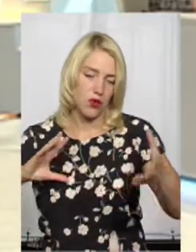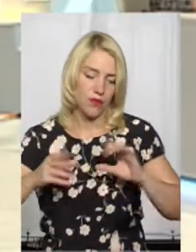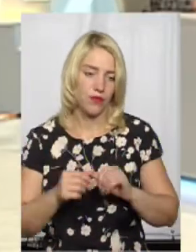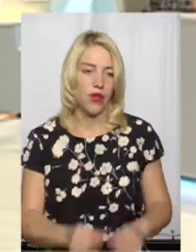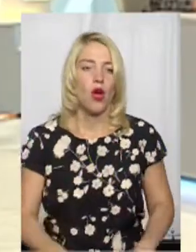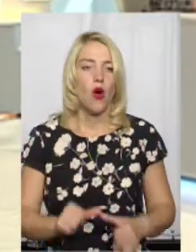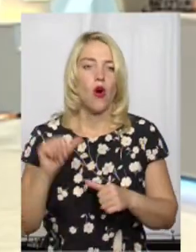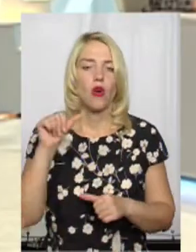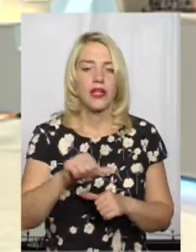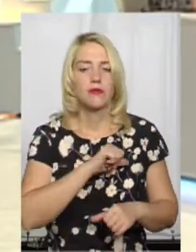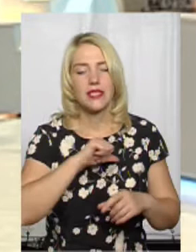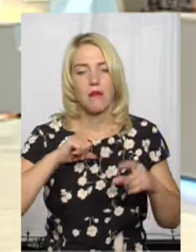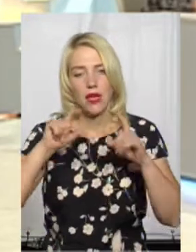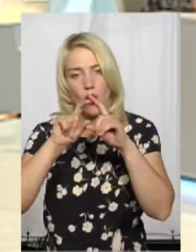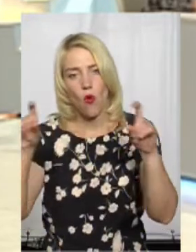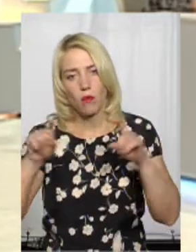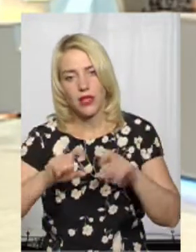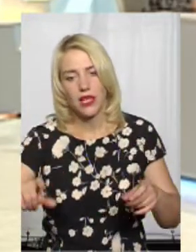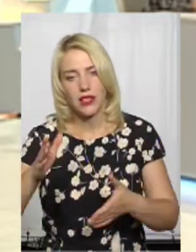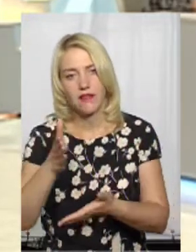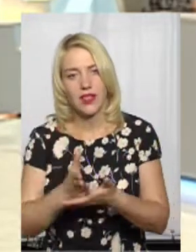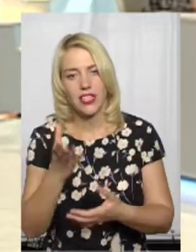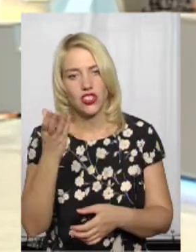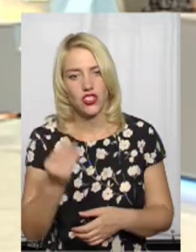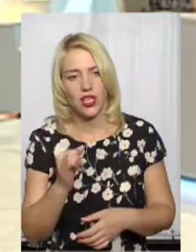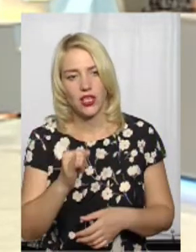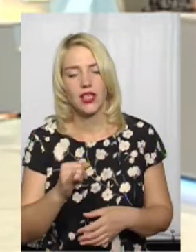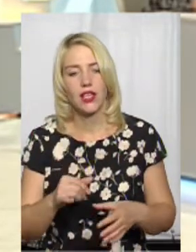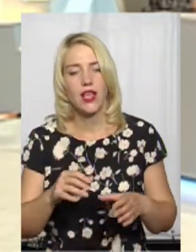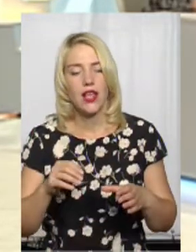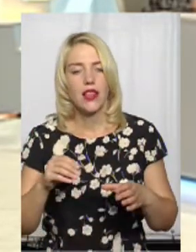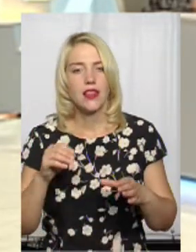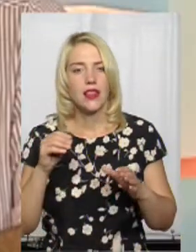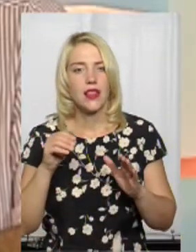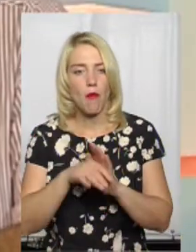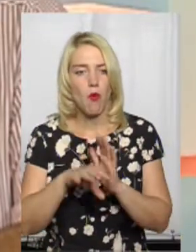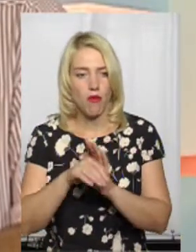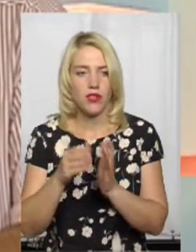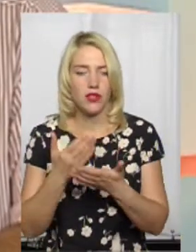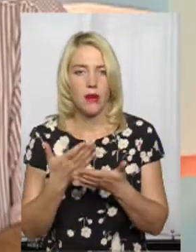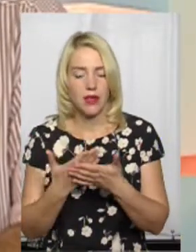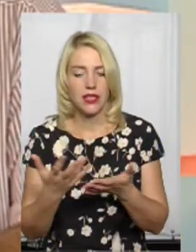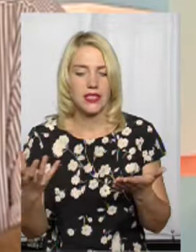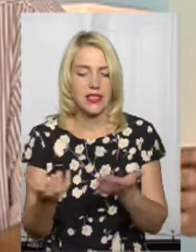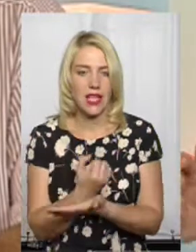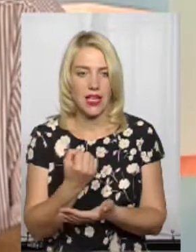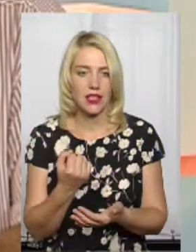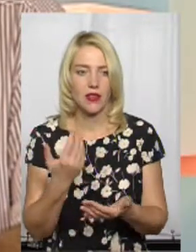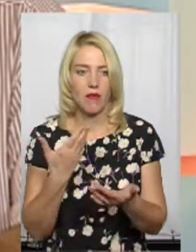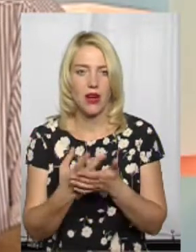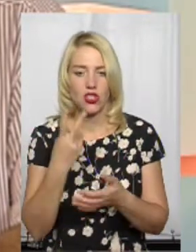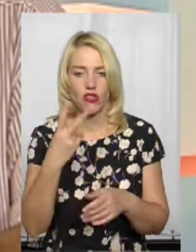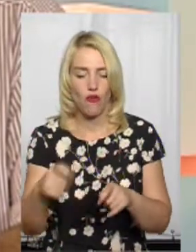самої, самих об'єктів, так, є ще, вже є і наповнення. Наприклад, знайдено